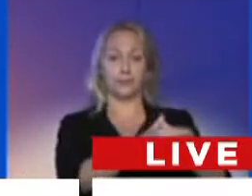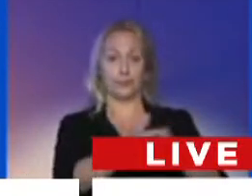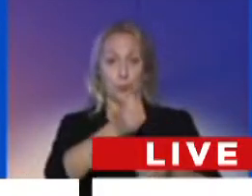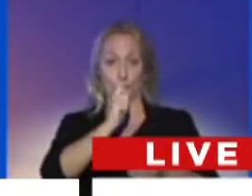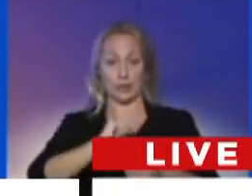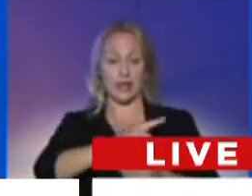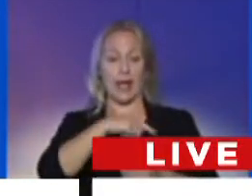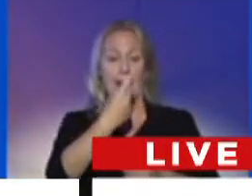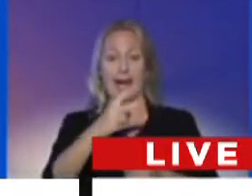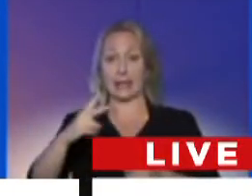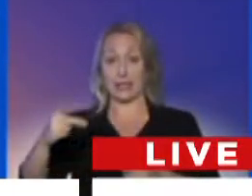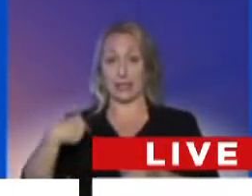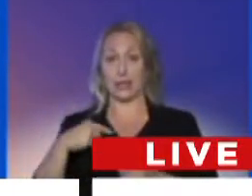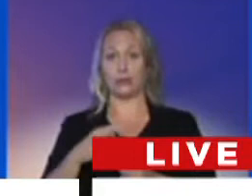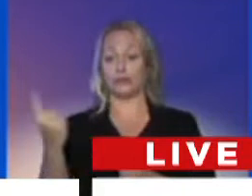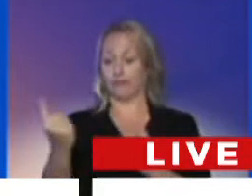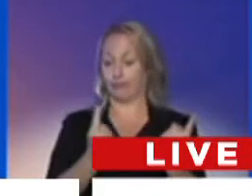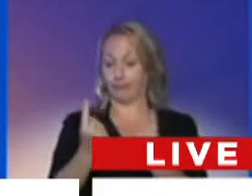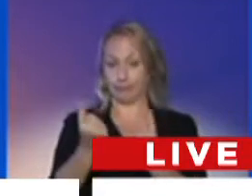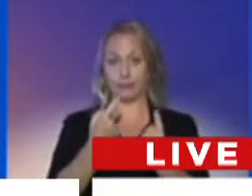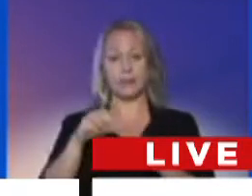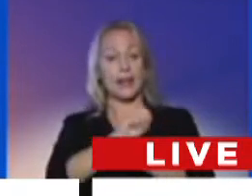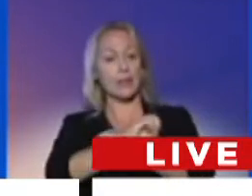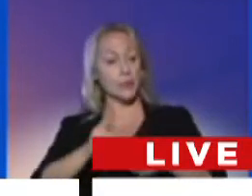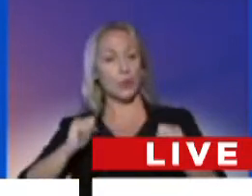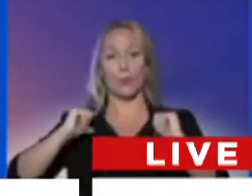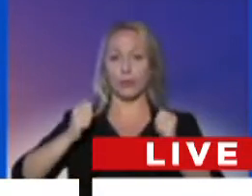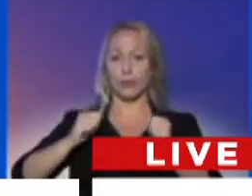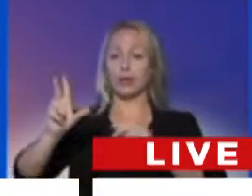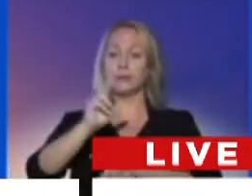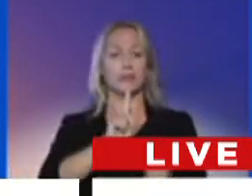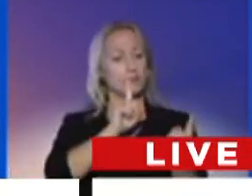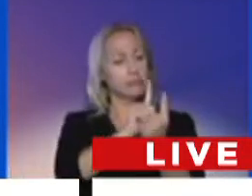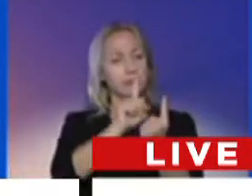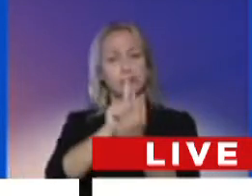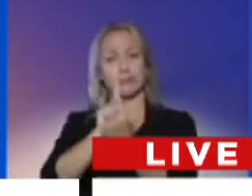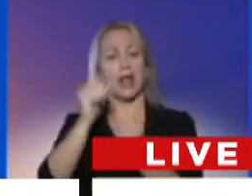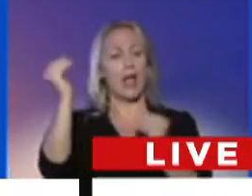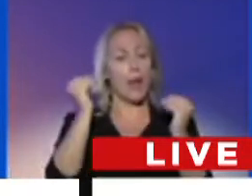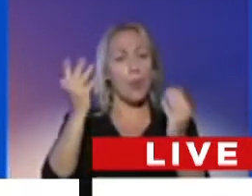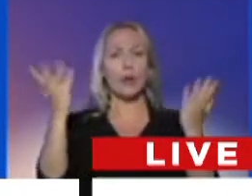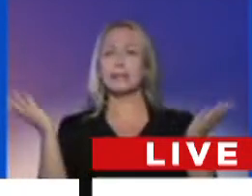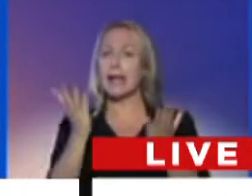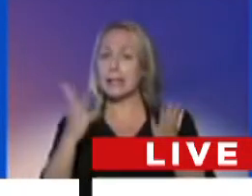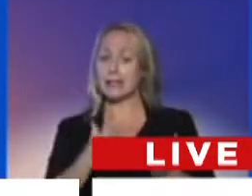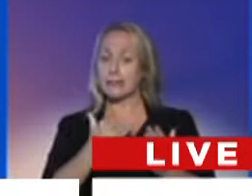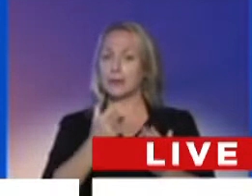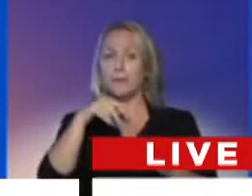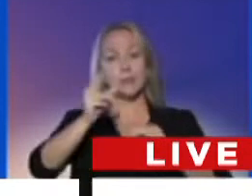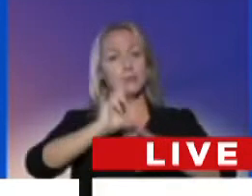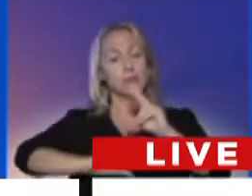τους ενημερώσω για την πρωτοβουλία μου και να συζητήσουμε κατηδίαν τις όποιες επιφυλάξεις μπορεί να έχουν. Αλλά θεωρώ ότι δεν υπάρχει